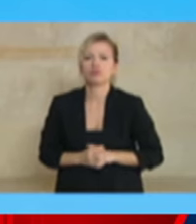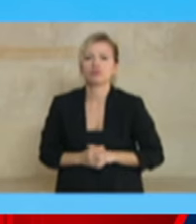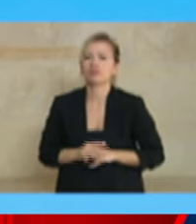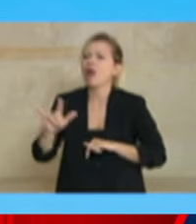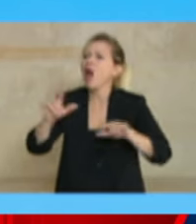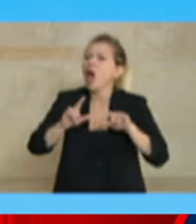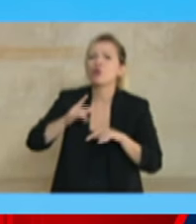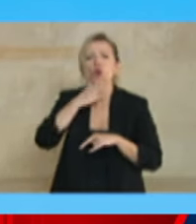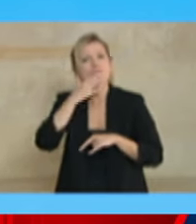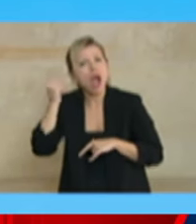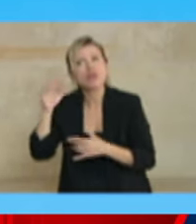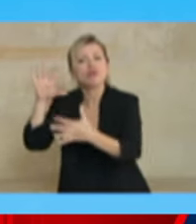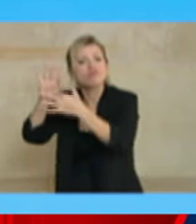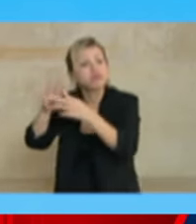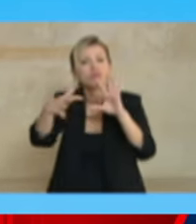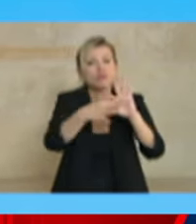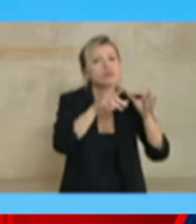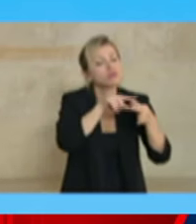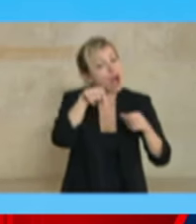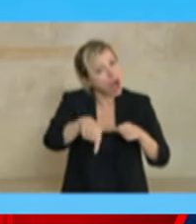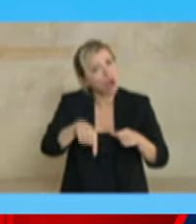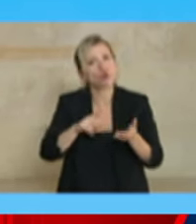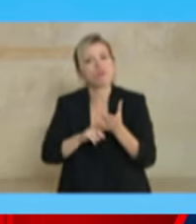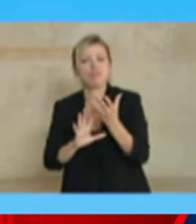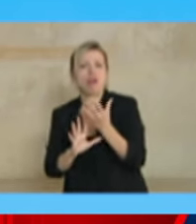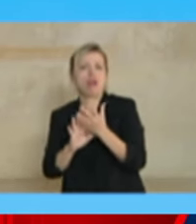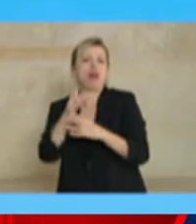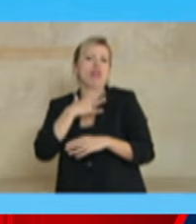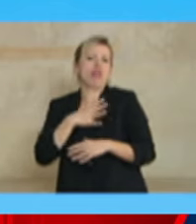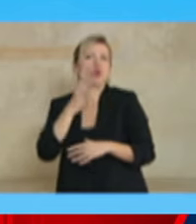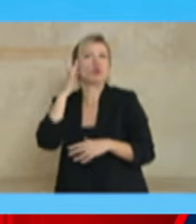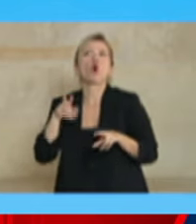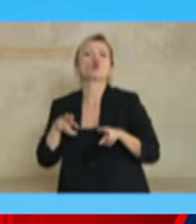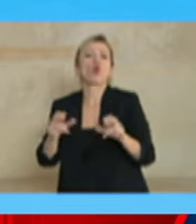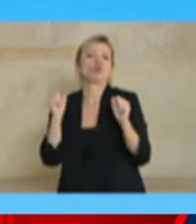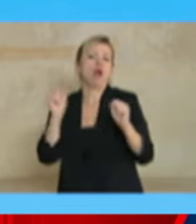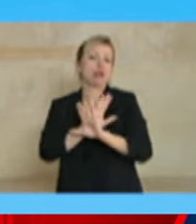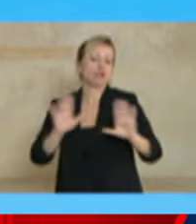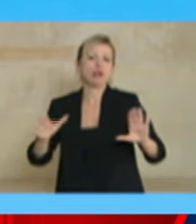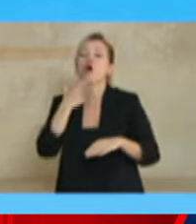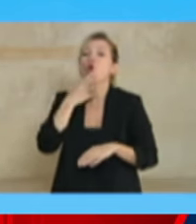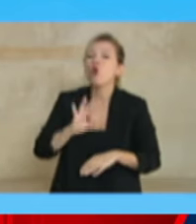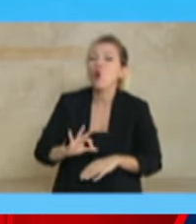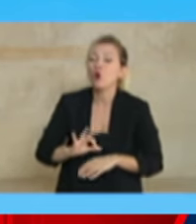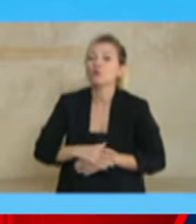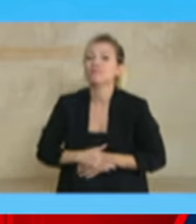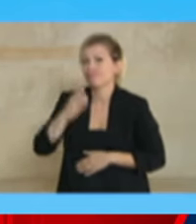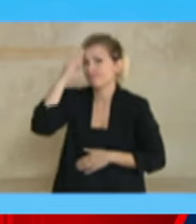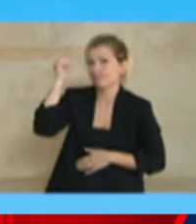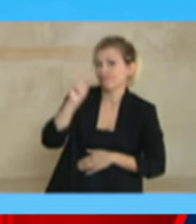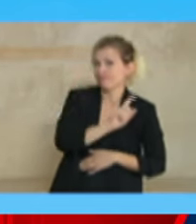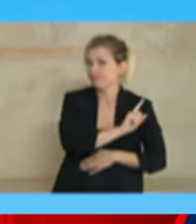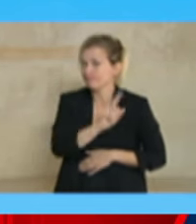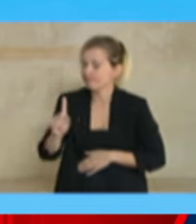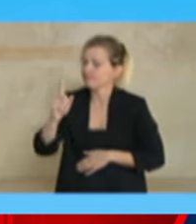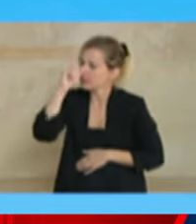των Χανίων είναι μια αναπτυξιακή παρακαταθήκη, αλλά και μια παρακαταθήκη οδικής ασφάλειας. Διότι δεν ξεχνούμε τον φόρο αίματος τον